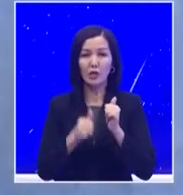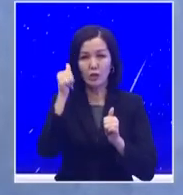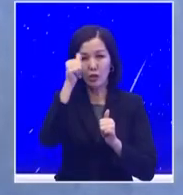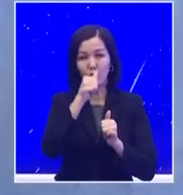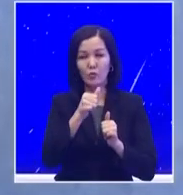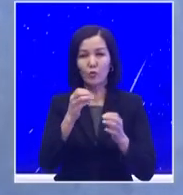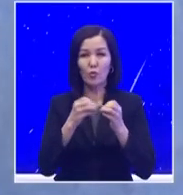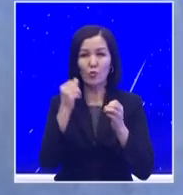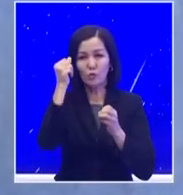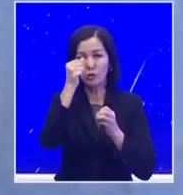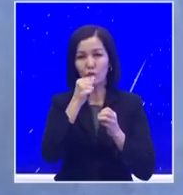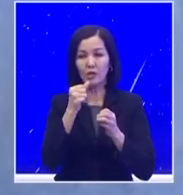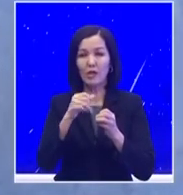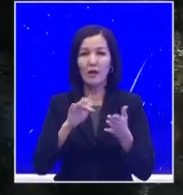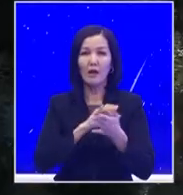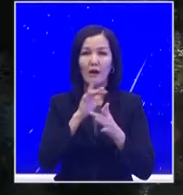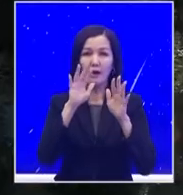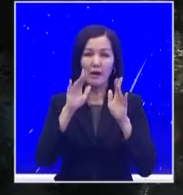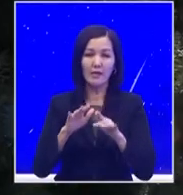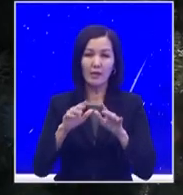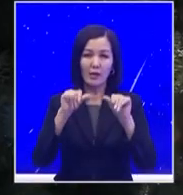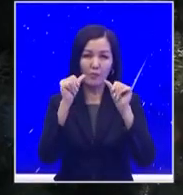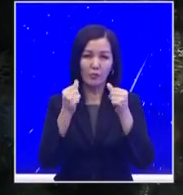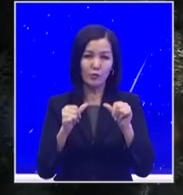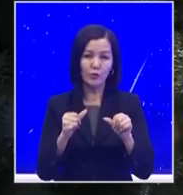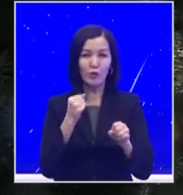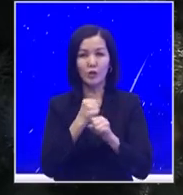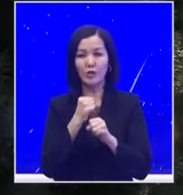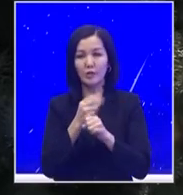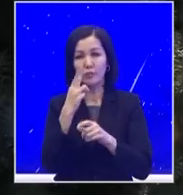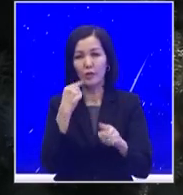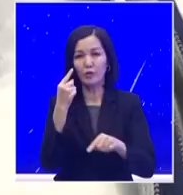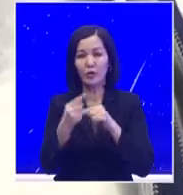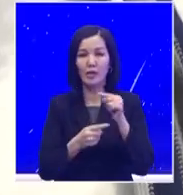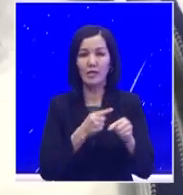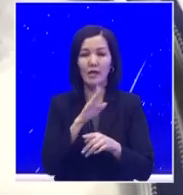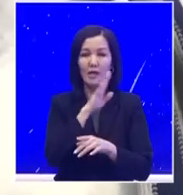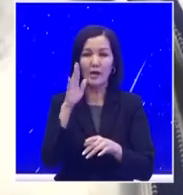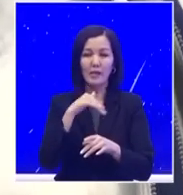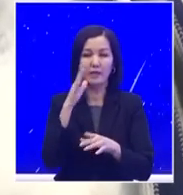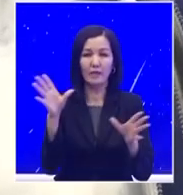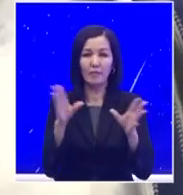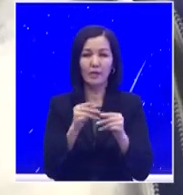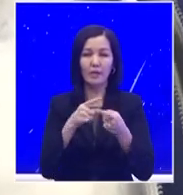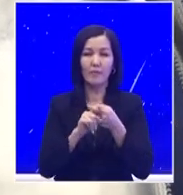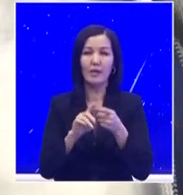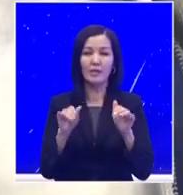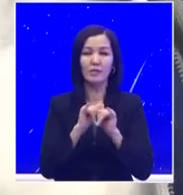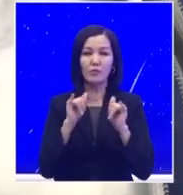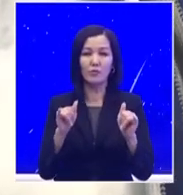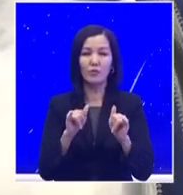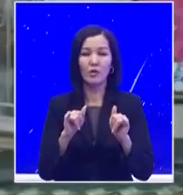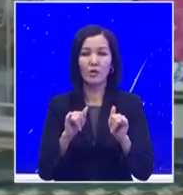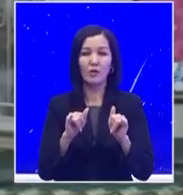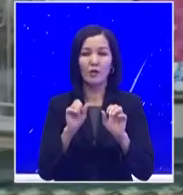10 жылдан бері қарлық қалашық тұрғызуды ұжым дәстүрге айналдырған. Мұндай ерекше шара ата-аналармен жақсы қарым-қатынас орнатуға